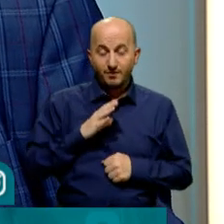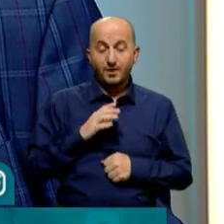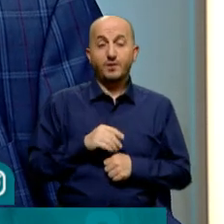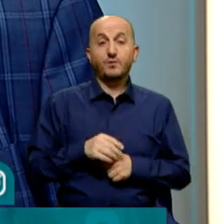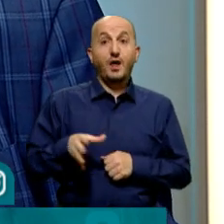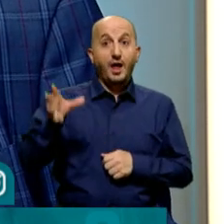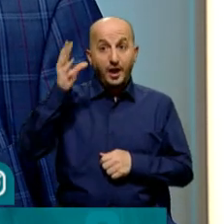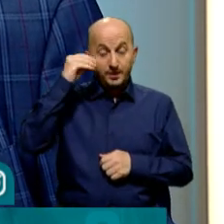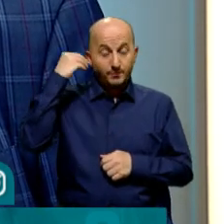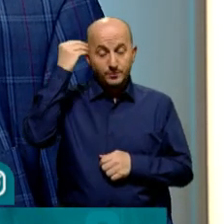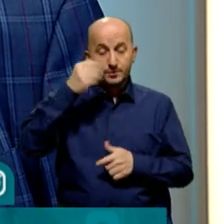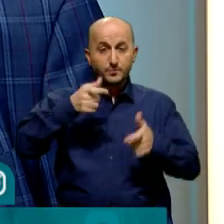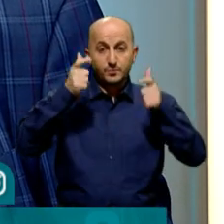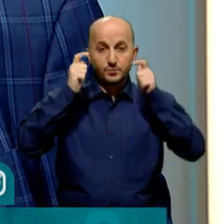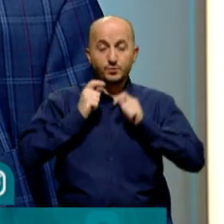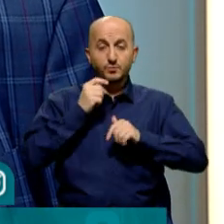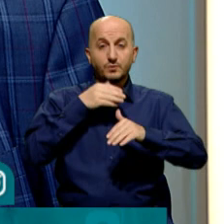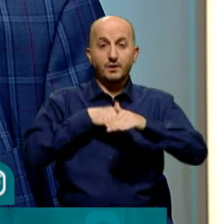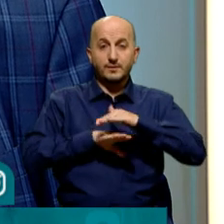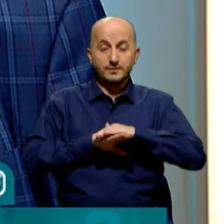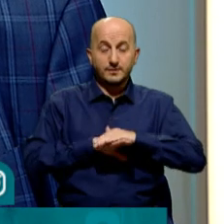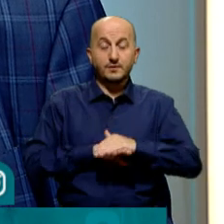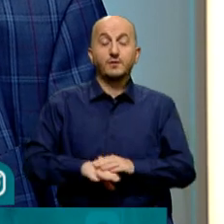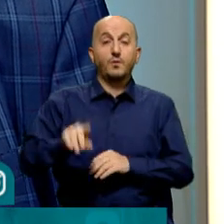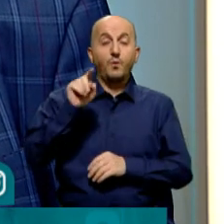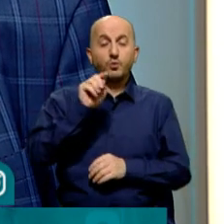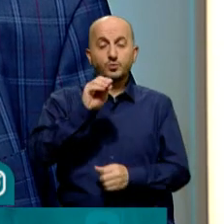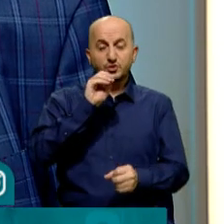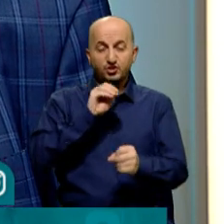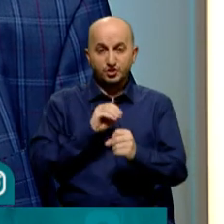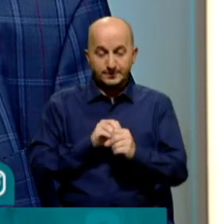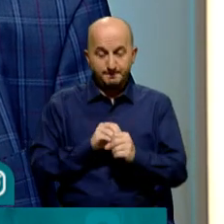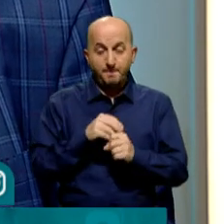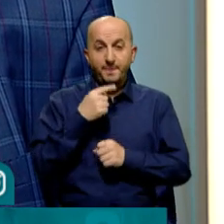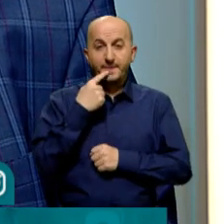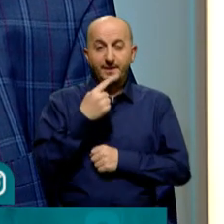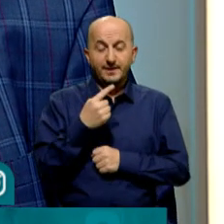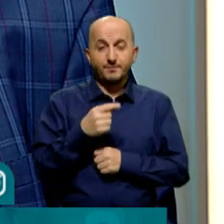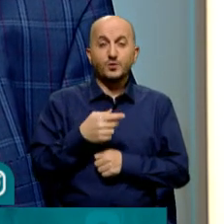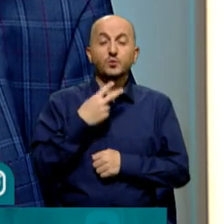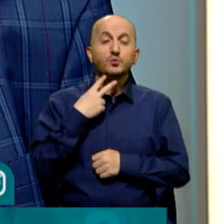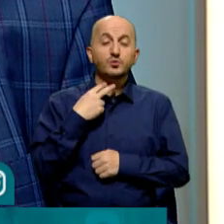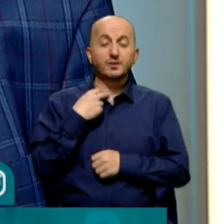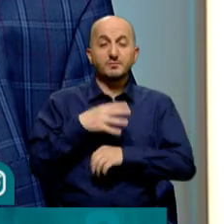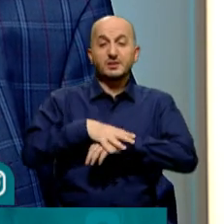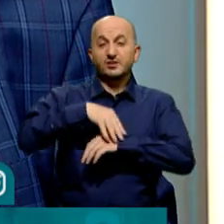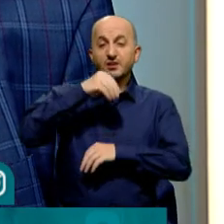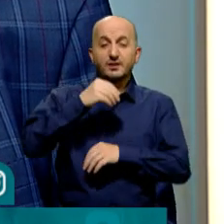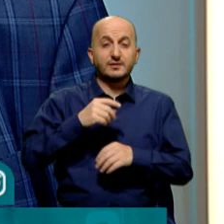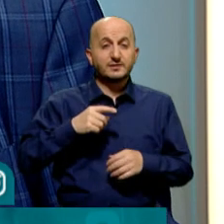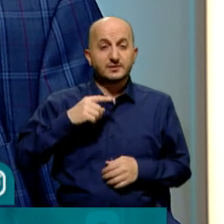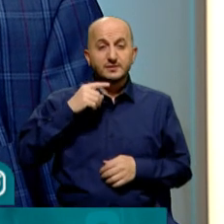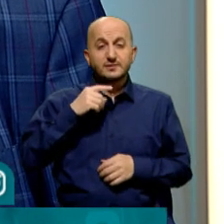da alimlerimizin sorumluluğu altındadır. Onun için diyelim ki Rusya'nın bir dağ başında, Sibirya'nın bir